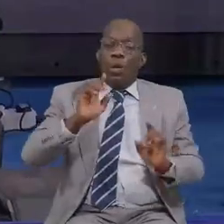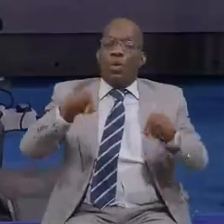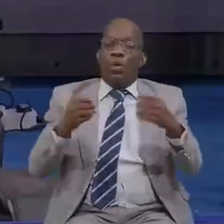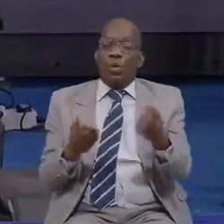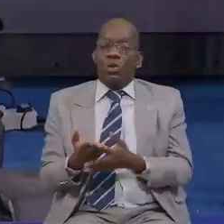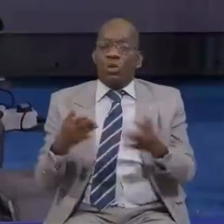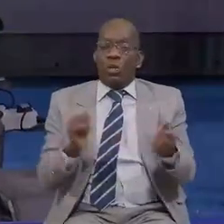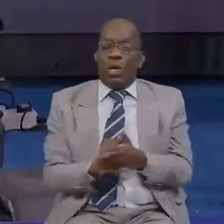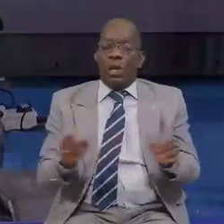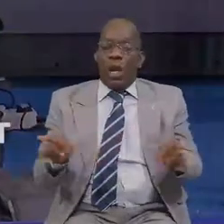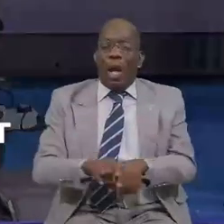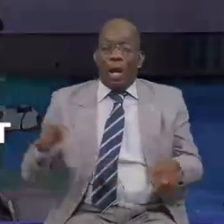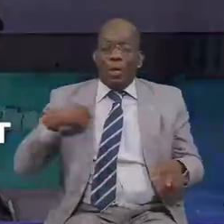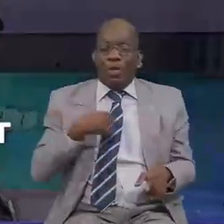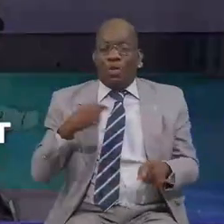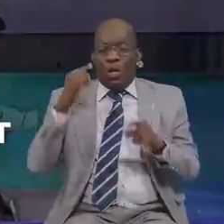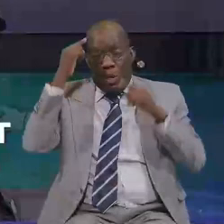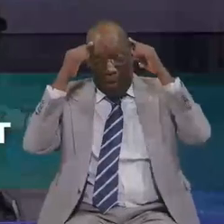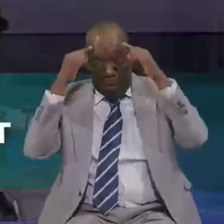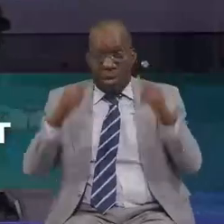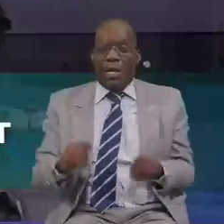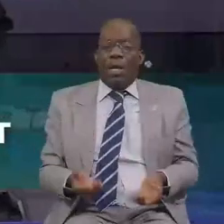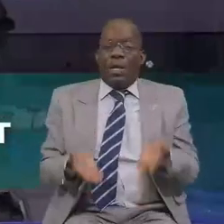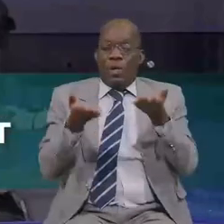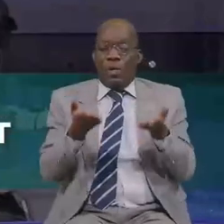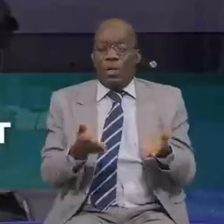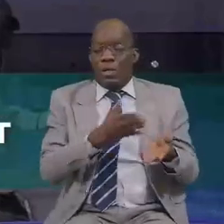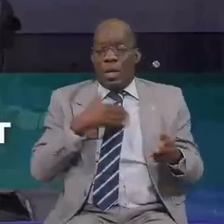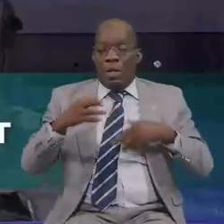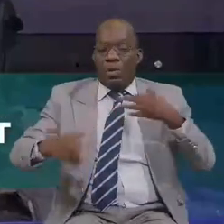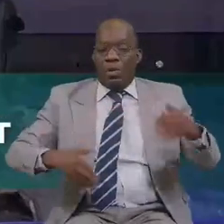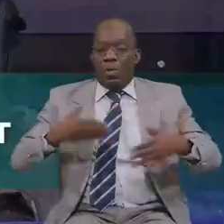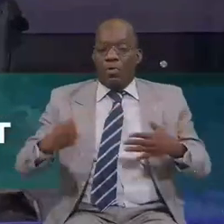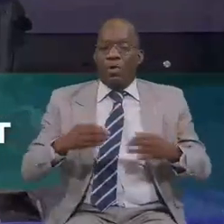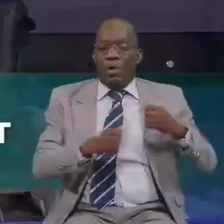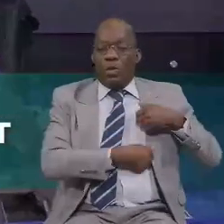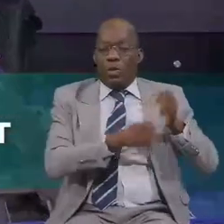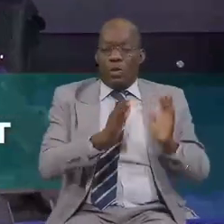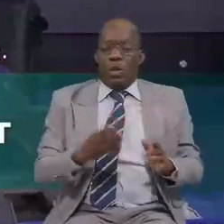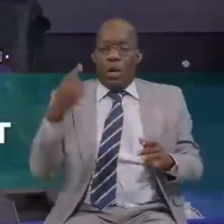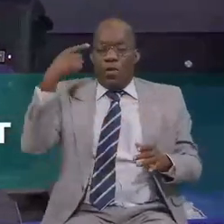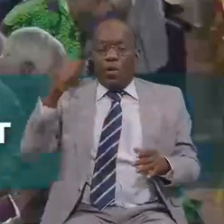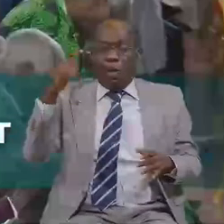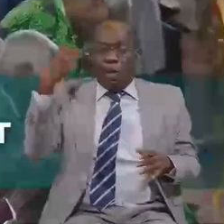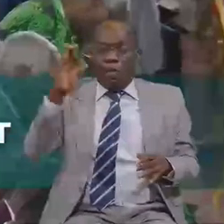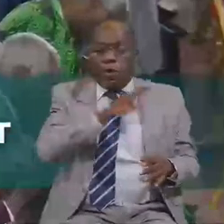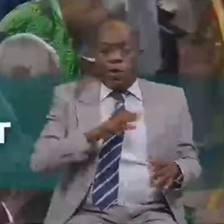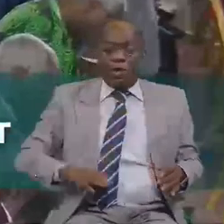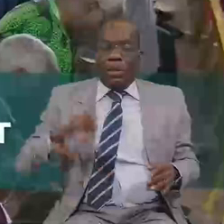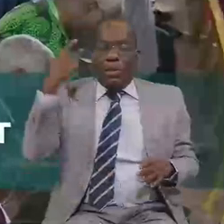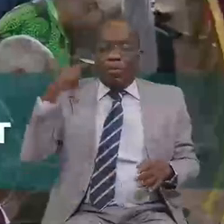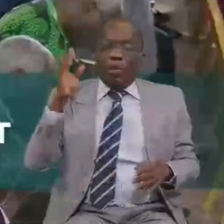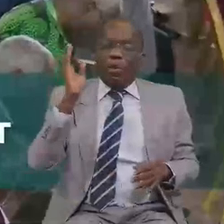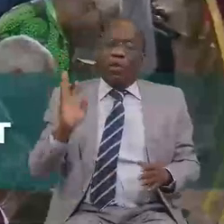le message lever et réveiller des soldats de Christ pour les exploits évangéliques. En 2 Timothée